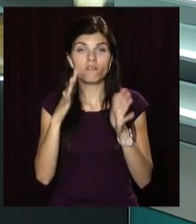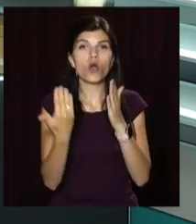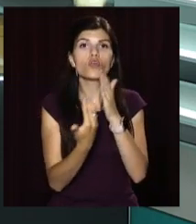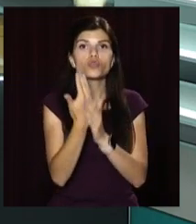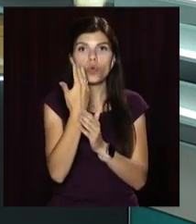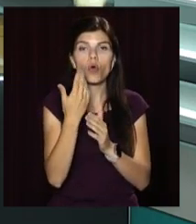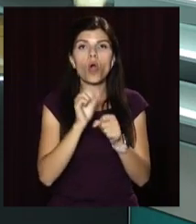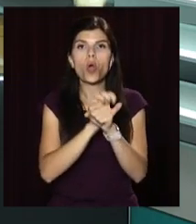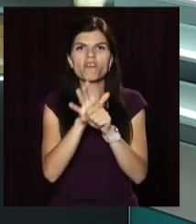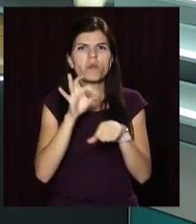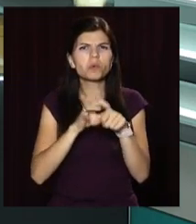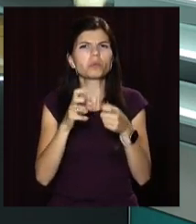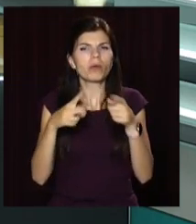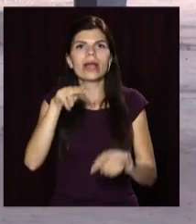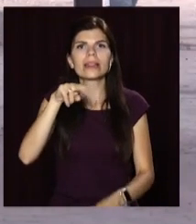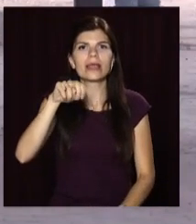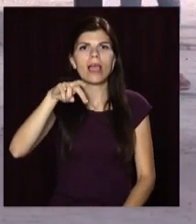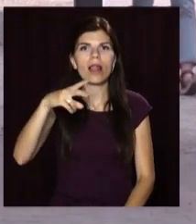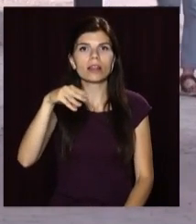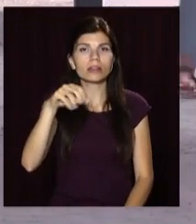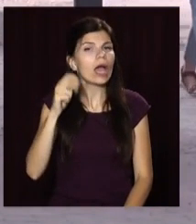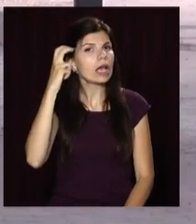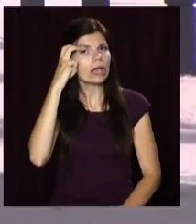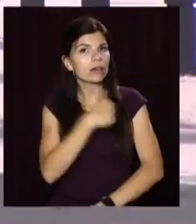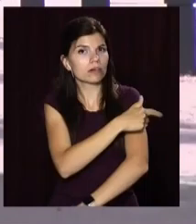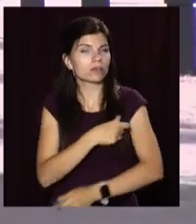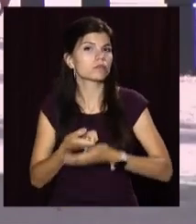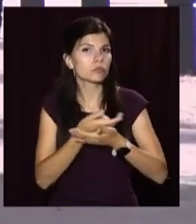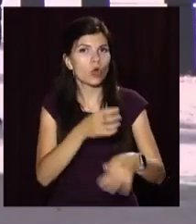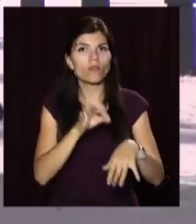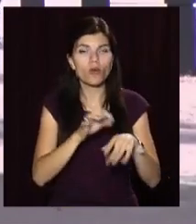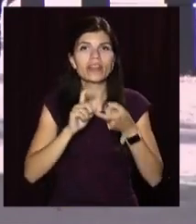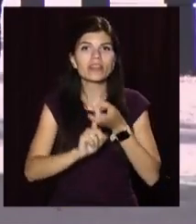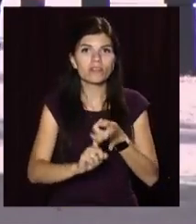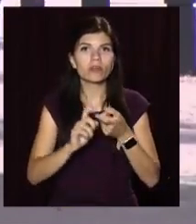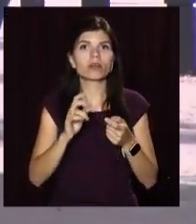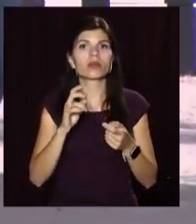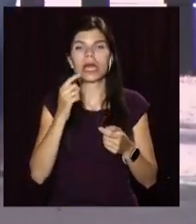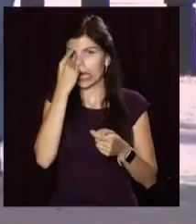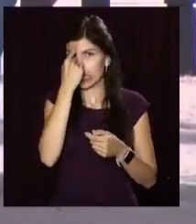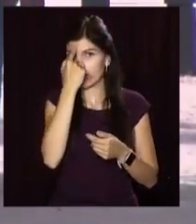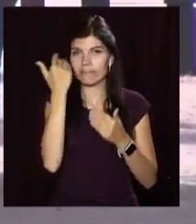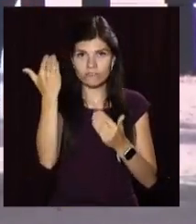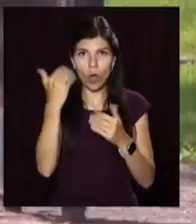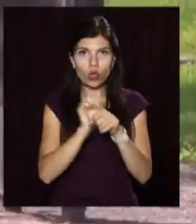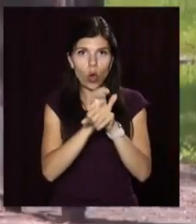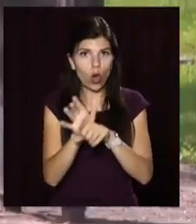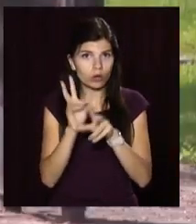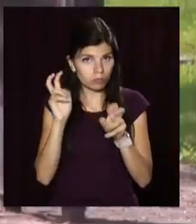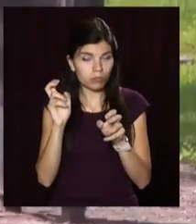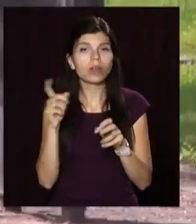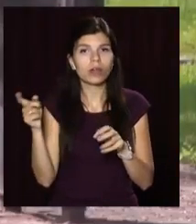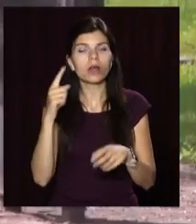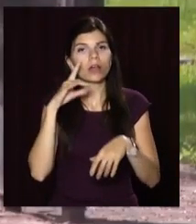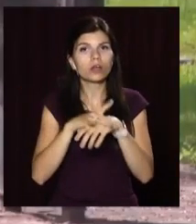нового варіанту коронавірусу «Дельта». До київської лікарні ушпиталили хворих, інфікованих індійським штамом. Недугу